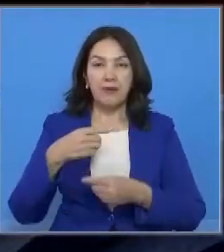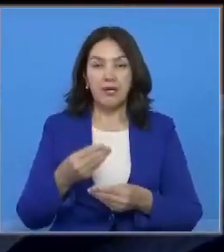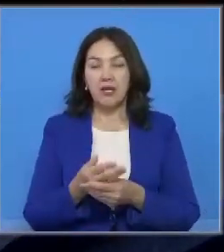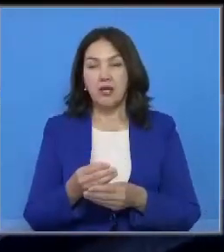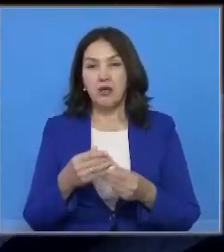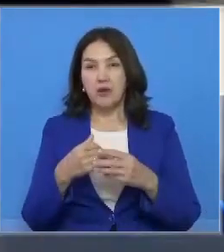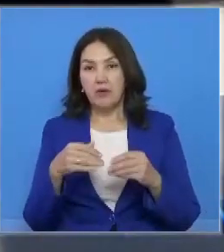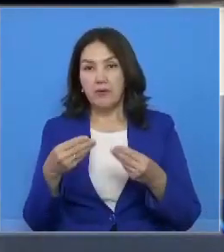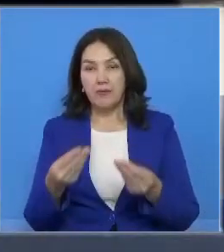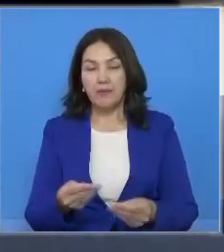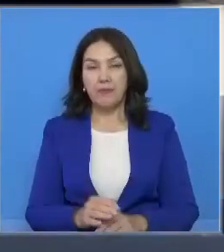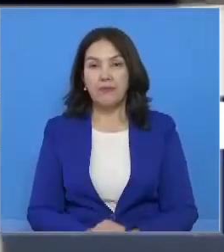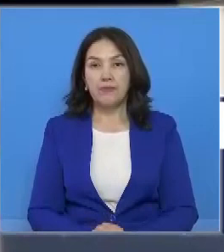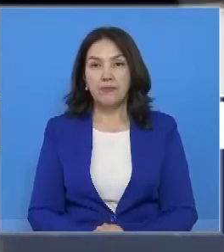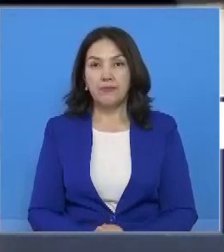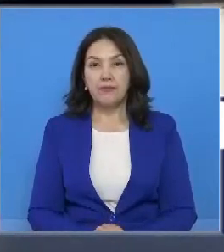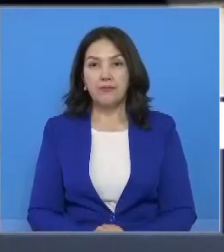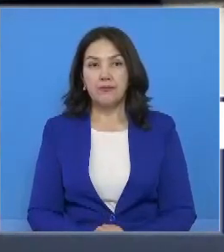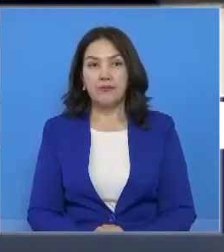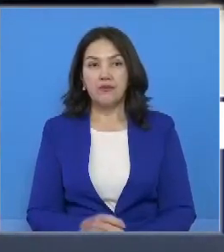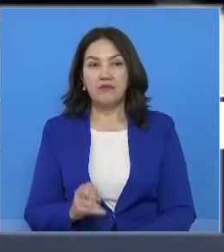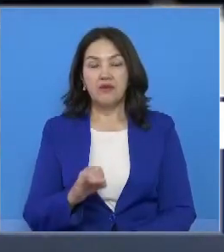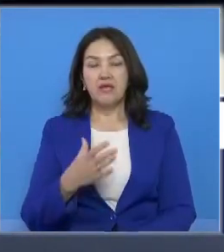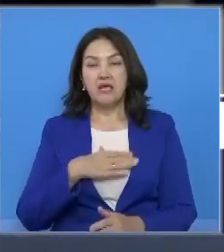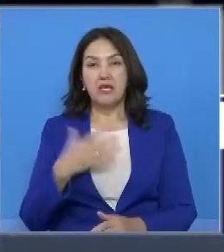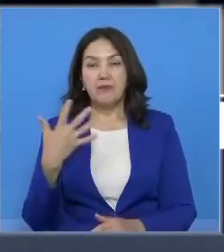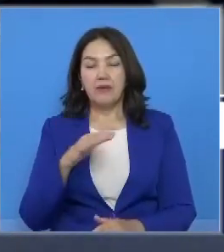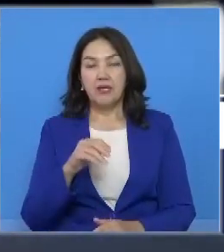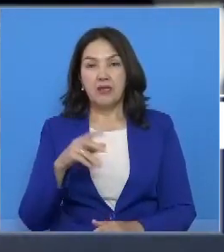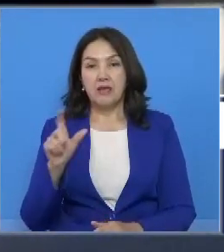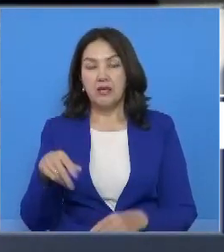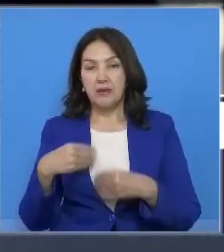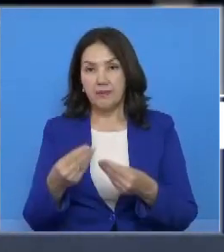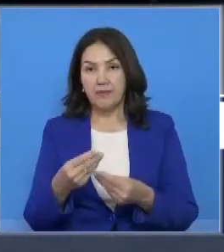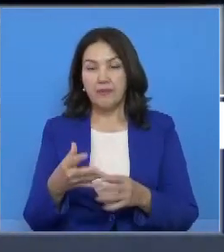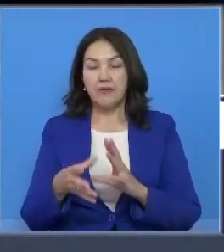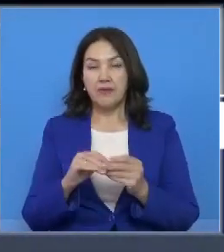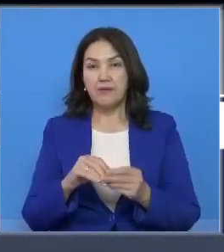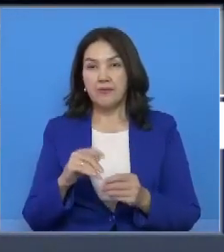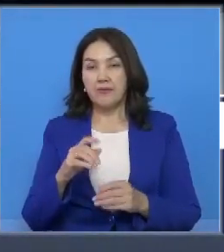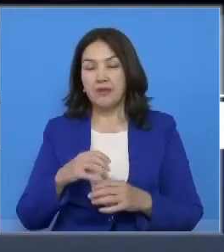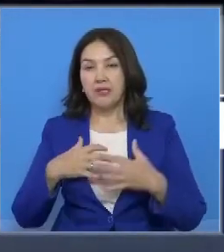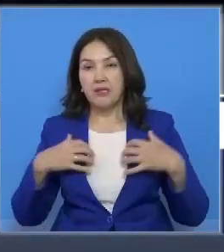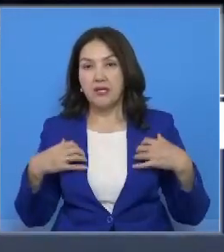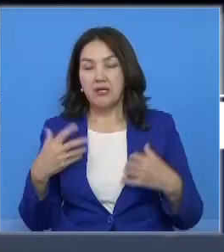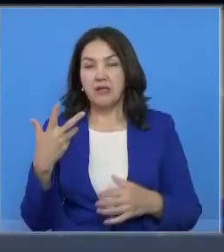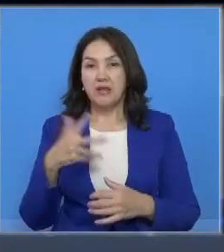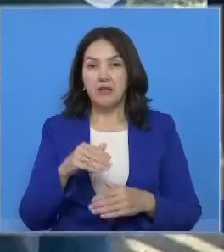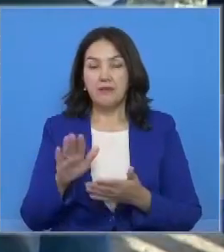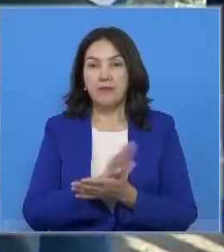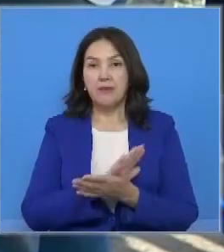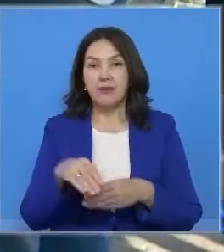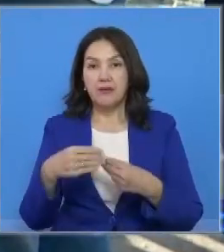скот землякам. В Акжар я по 50 голов дал двум сельчанам. Всего передал скот троим. Просто